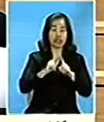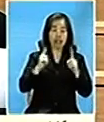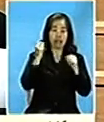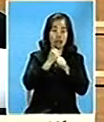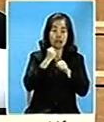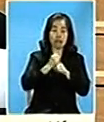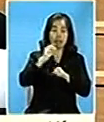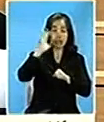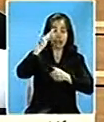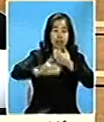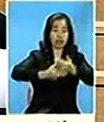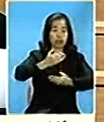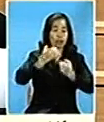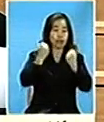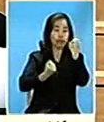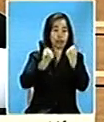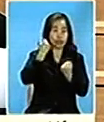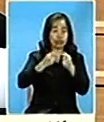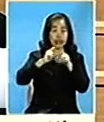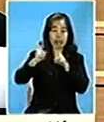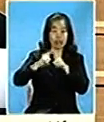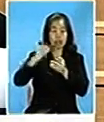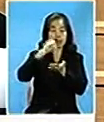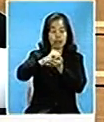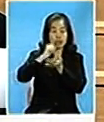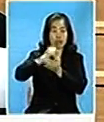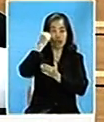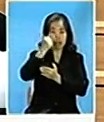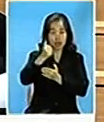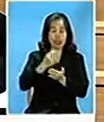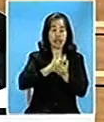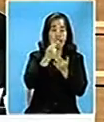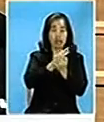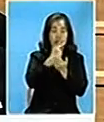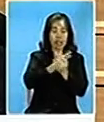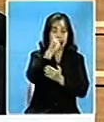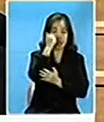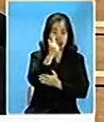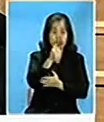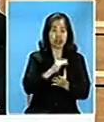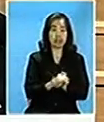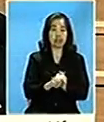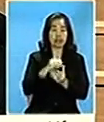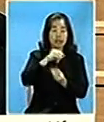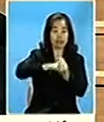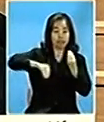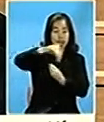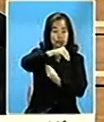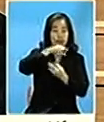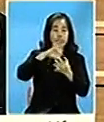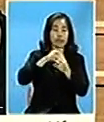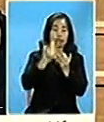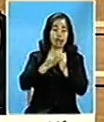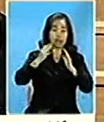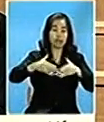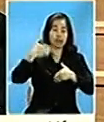ของผู้ประกอบการรถยนต์ที่ขายรถยนต์ได้มากขึ้นก็อาจจะมีกำไรที่มากขึ้นเพื่อมาชดเชยรายได้ที่